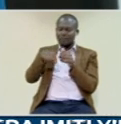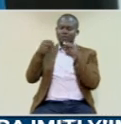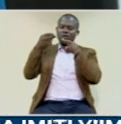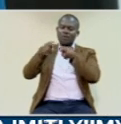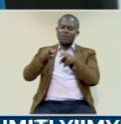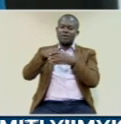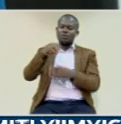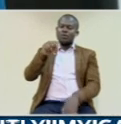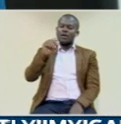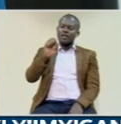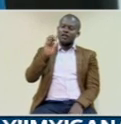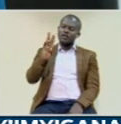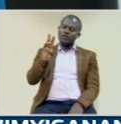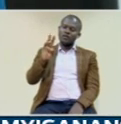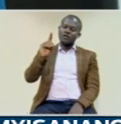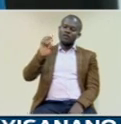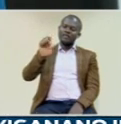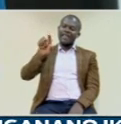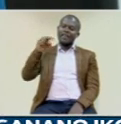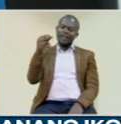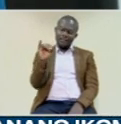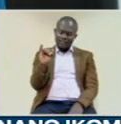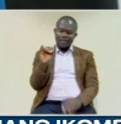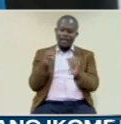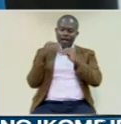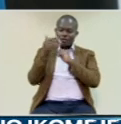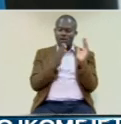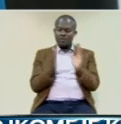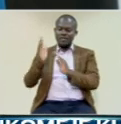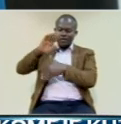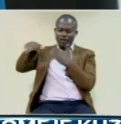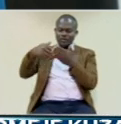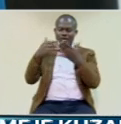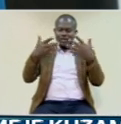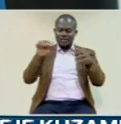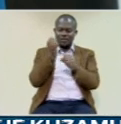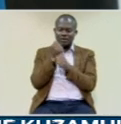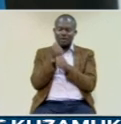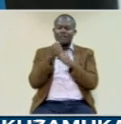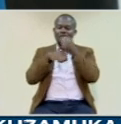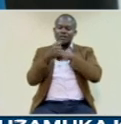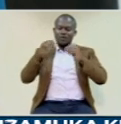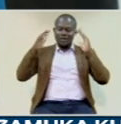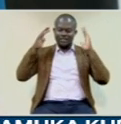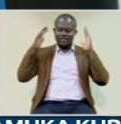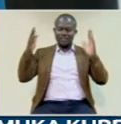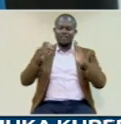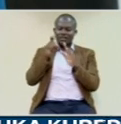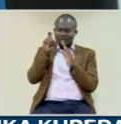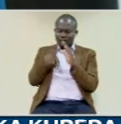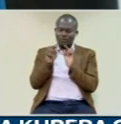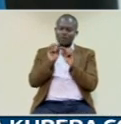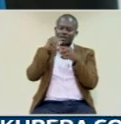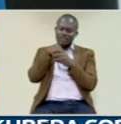kubera New Delhi. Hanyuma imyiteguro yose twari twarayikoze, cyari igikorwa kinini cyagombaga